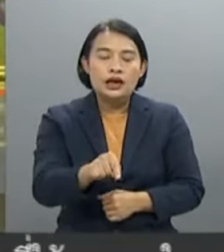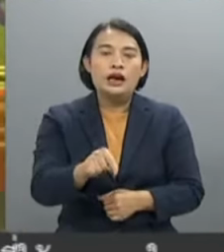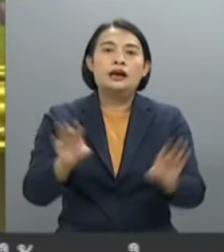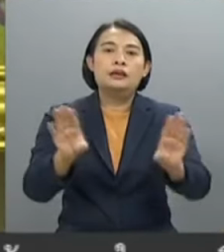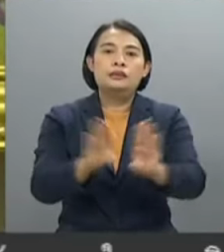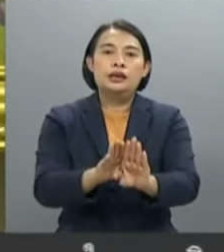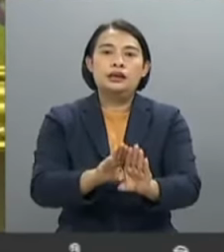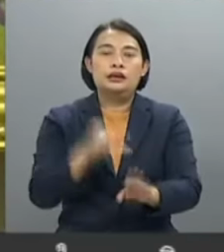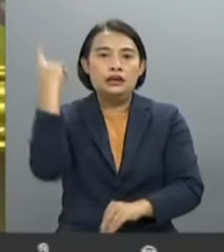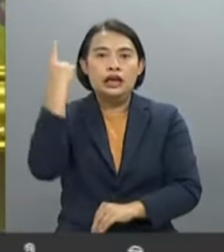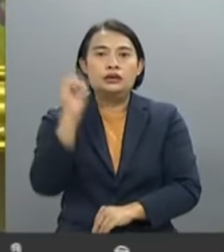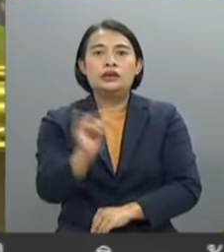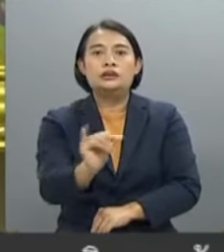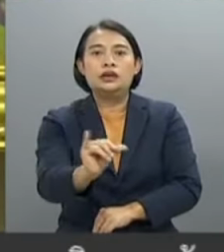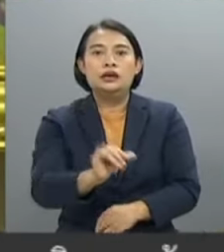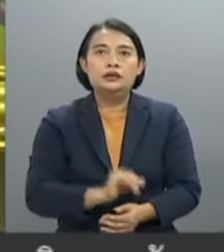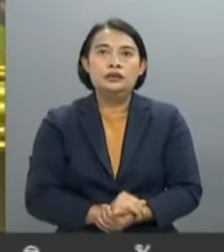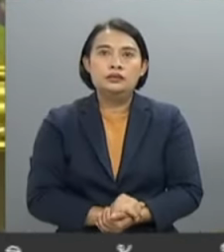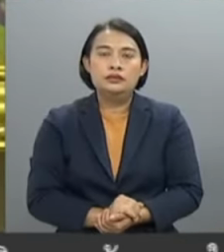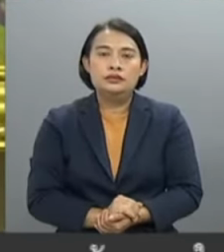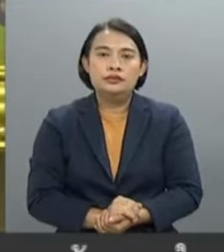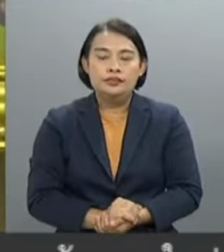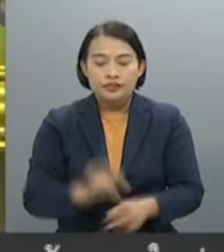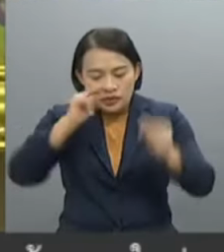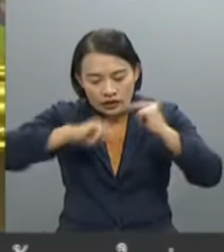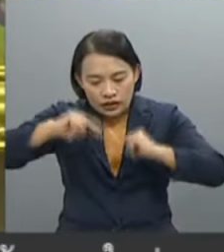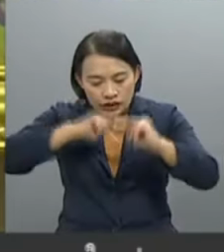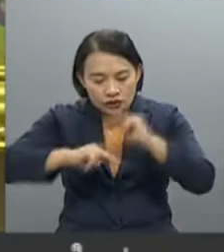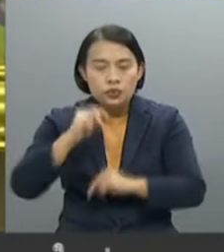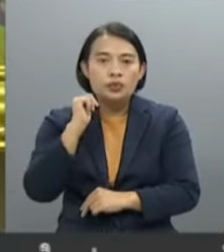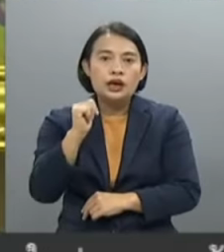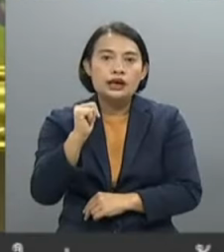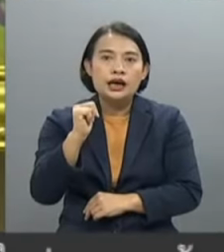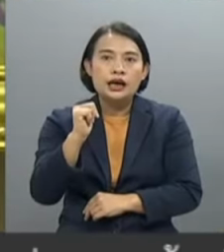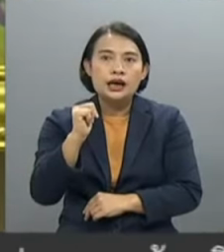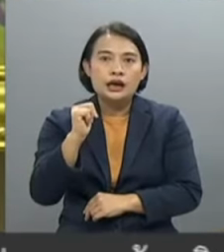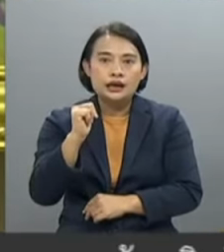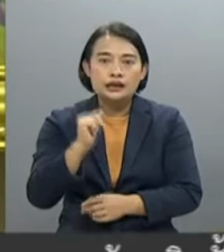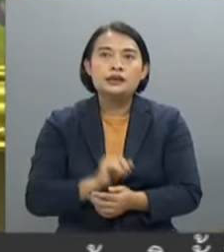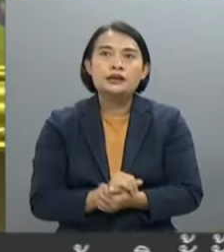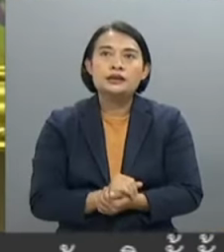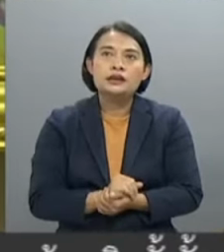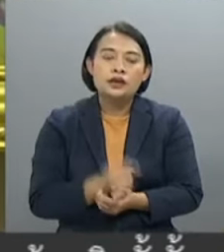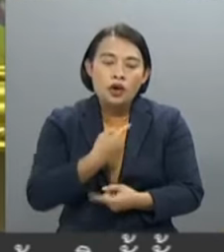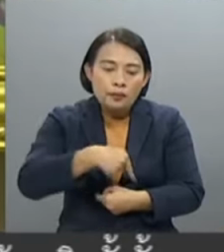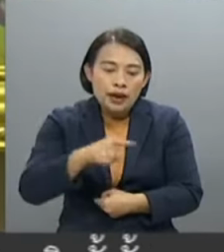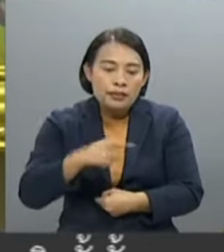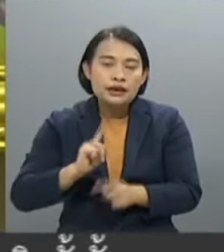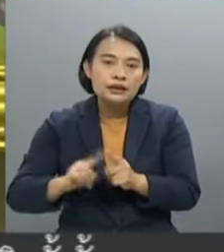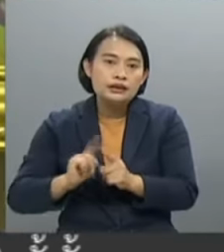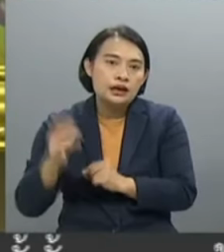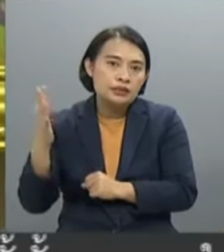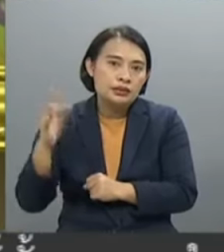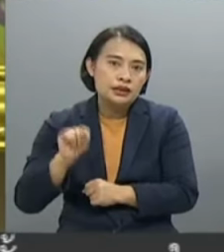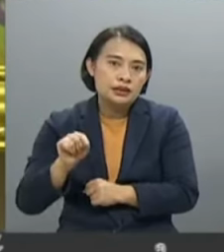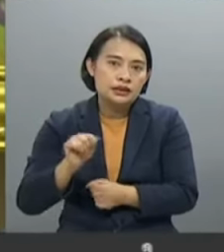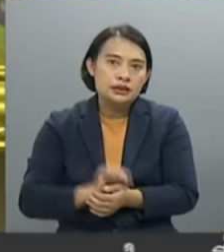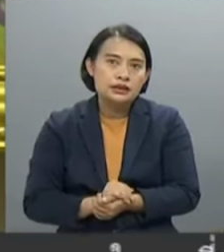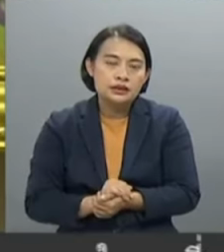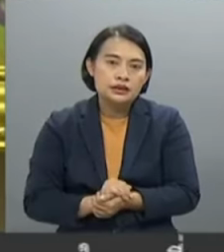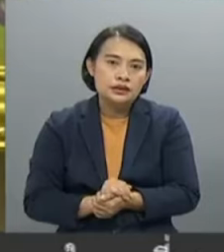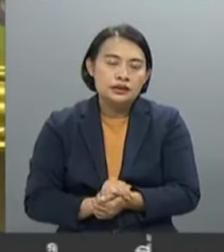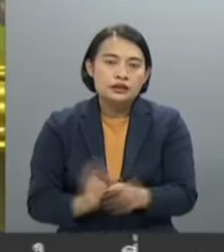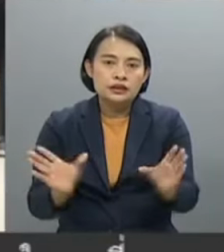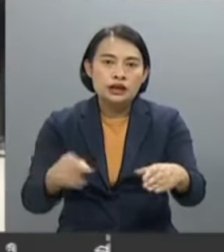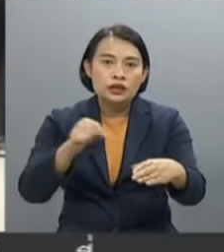ถ้าเราดูแลตรงนี้ได้นะครับก็ไม่ประวัติเขาก็ไม่ได้ไปไหนนะถ้าไม่มีการส่งผ่านจากคนกลุ่มนี้ไปก็ไม่น่าจะมีอะ